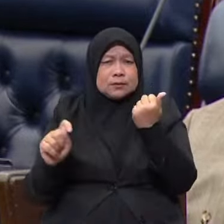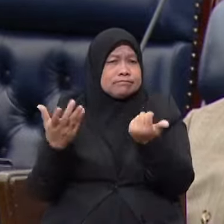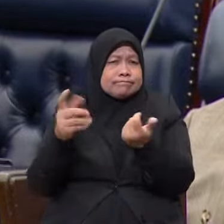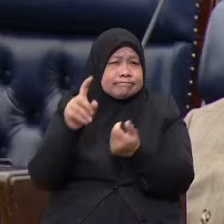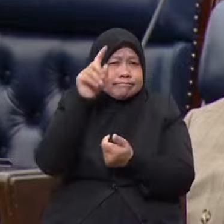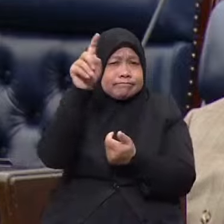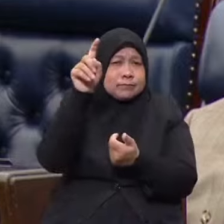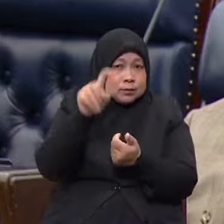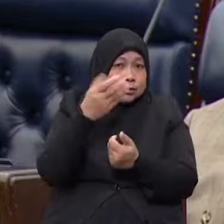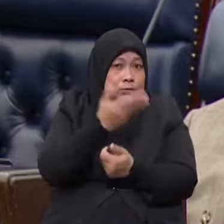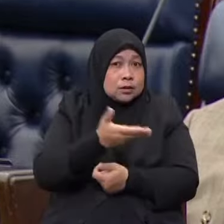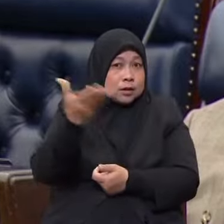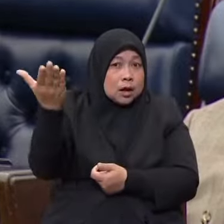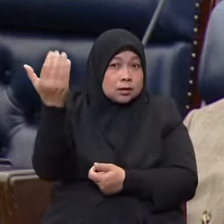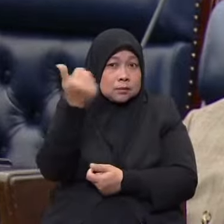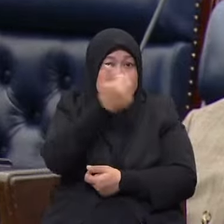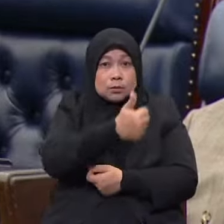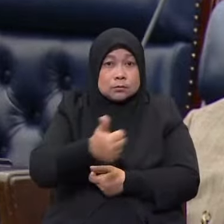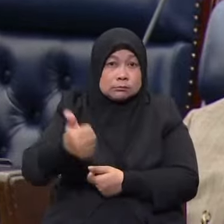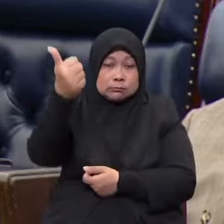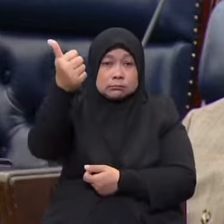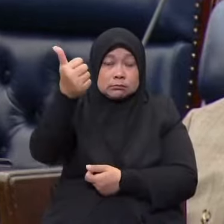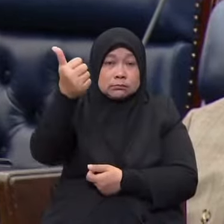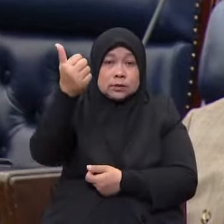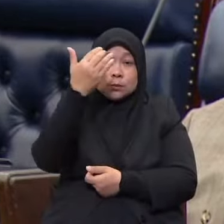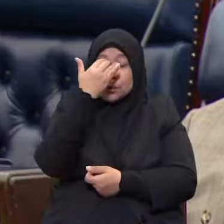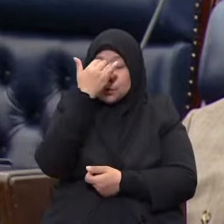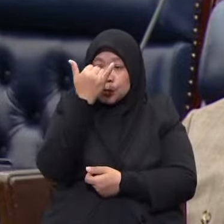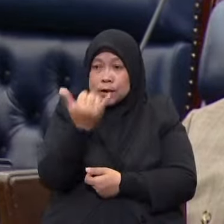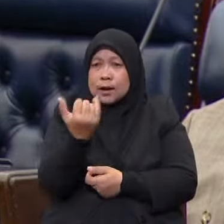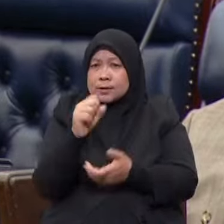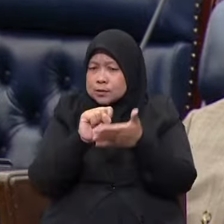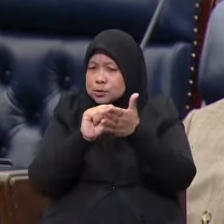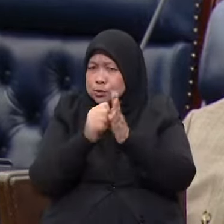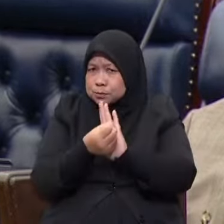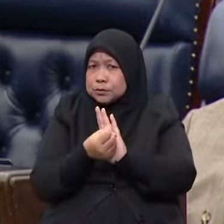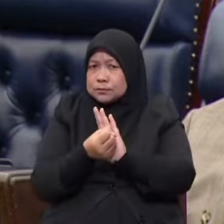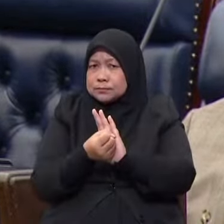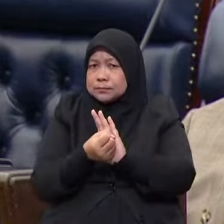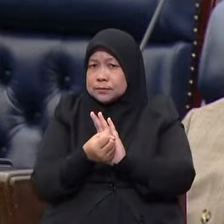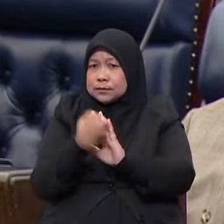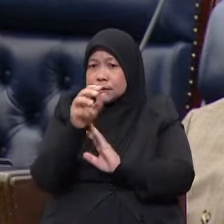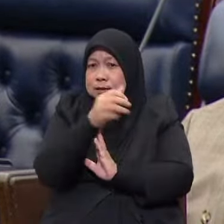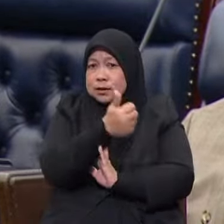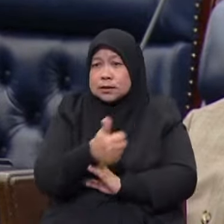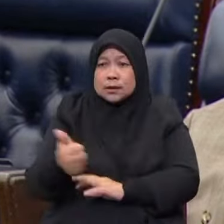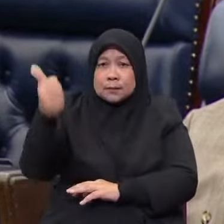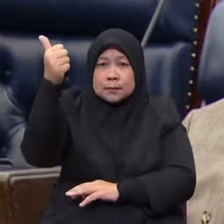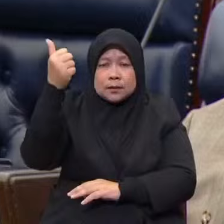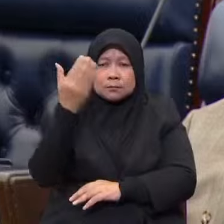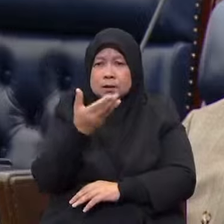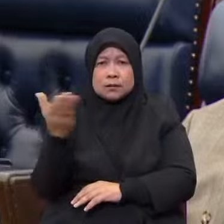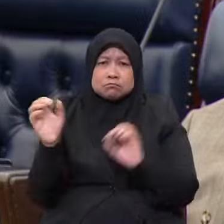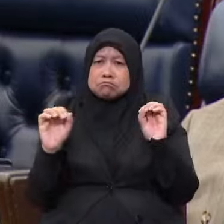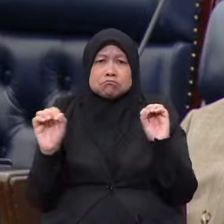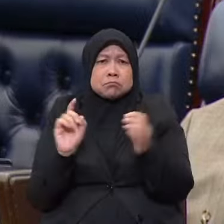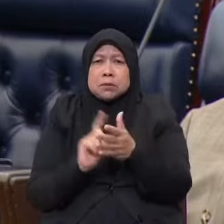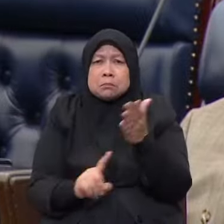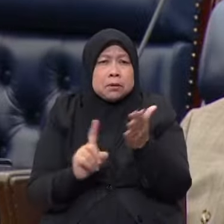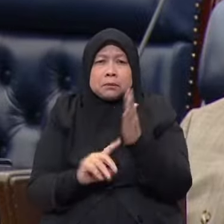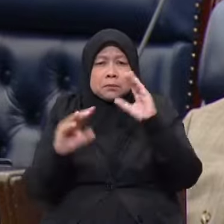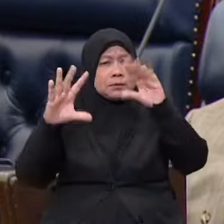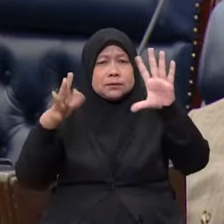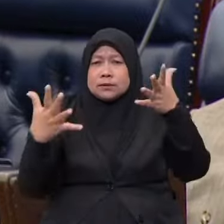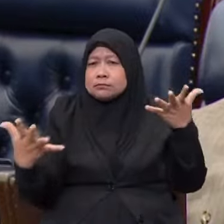Adakah telah dibawa ke Kabinet? Kerana ada sumber daripada Kabinet sendiri mengatakan perkara ini tidak dibawa ke